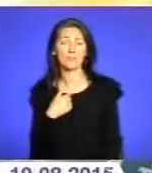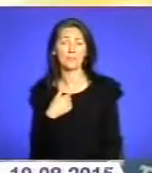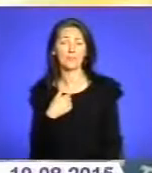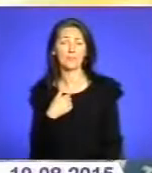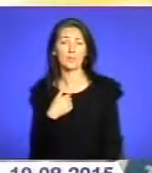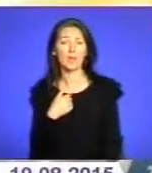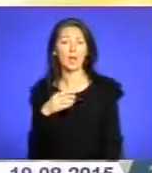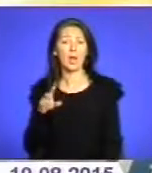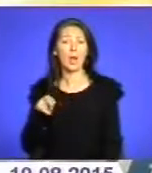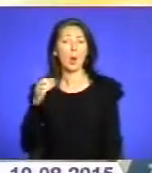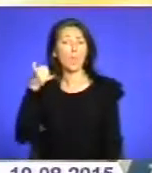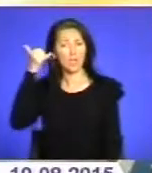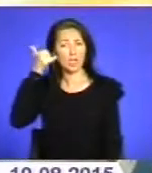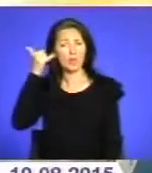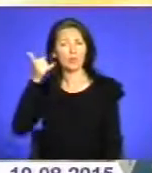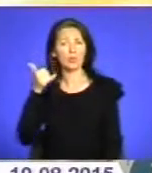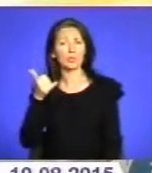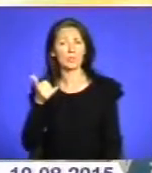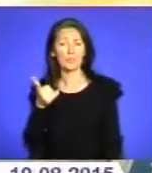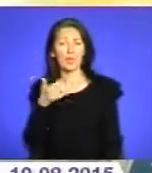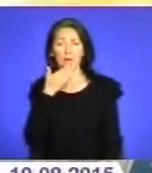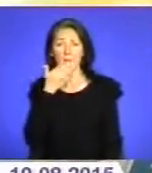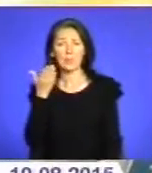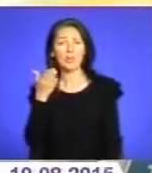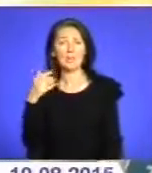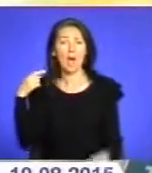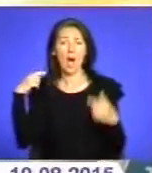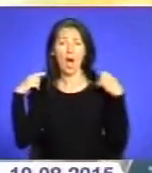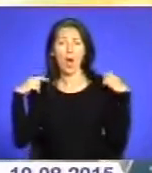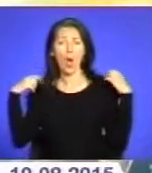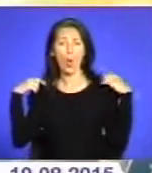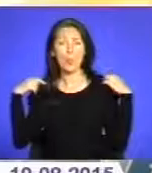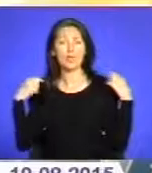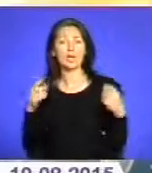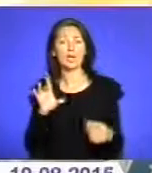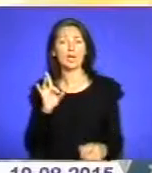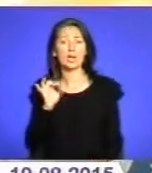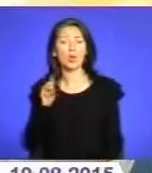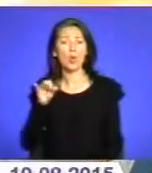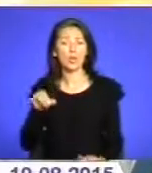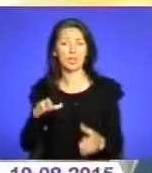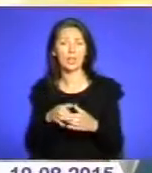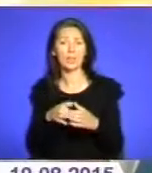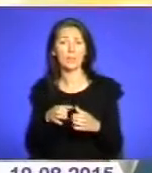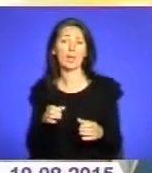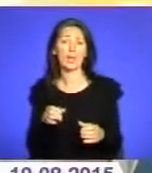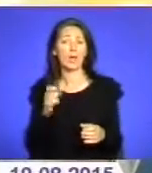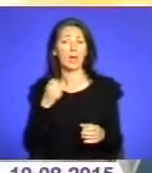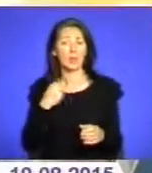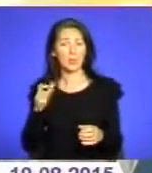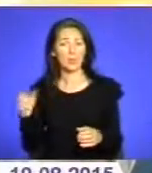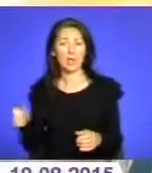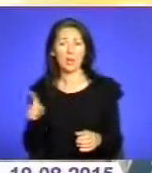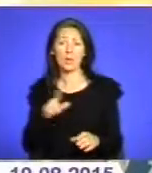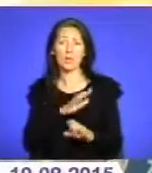по телефону зв'язався з командиром роти, з бійцями, він загинув геройською смертю, він своїм тілом